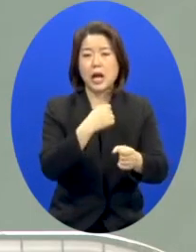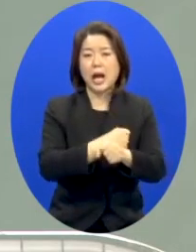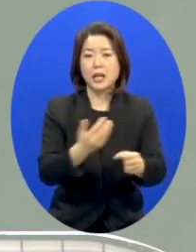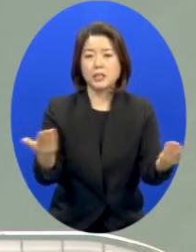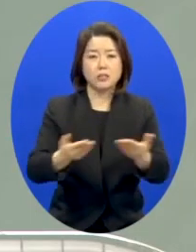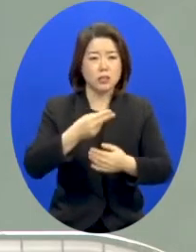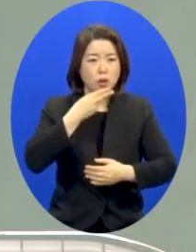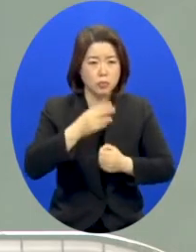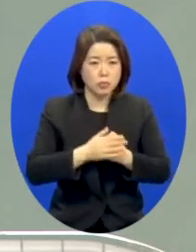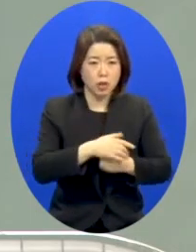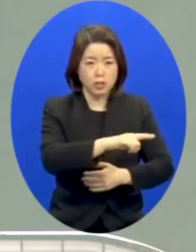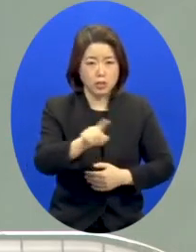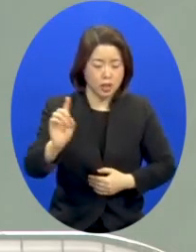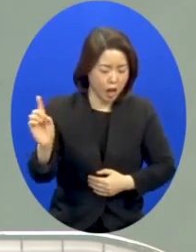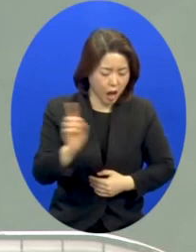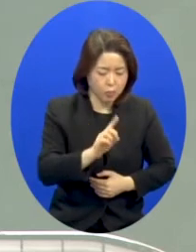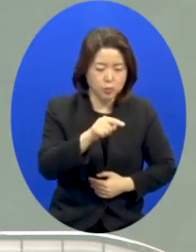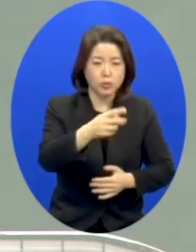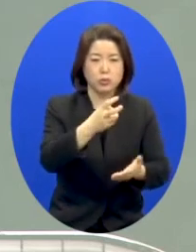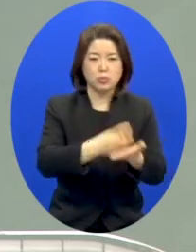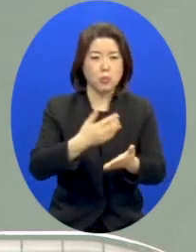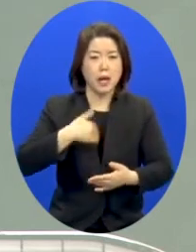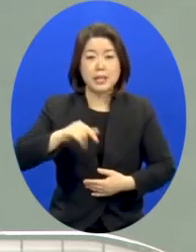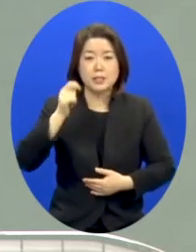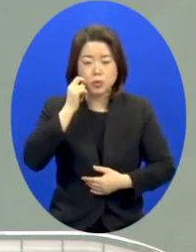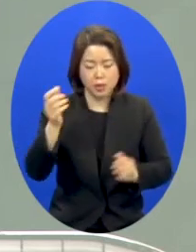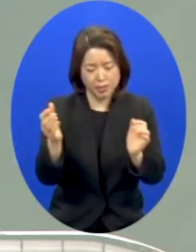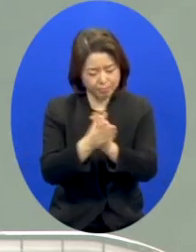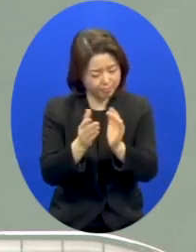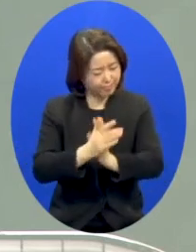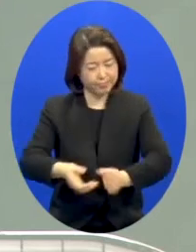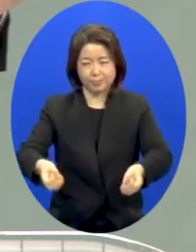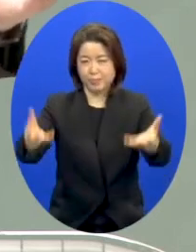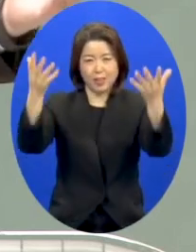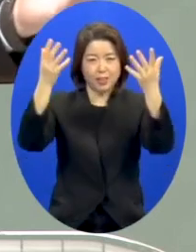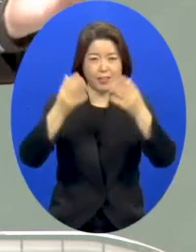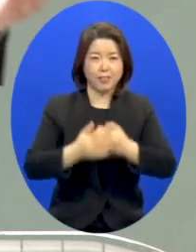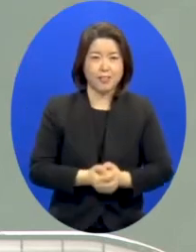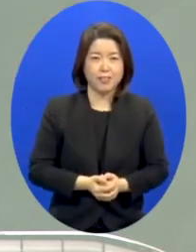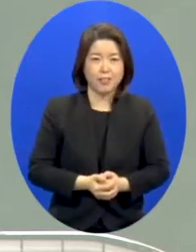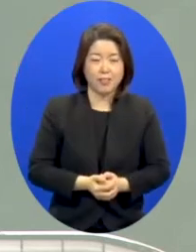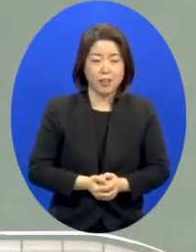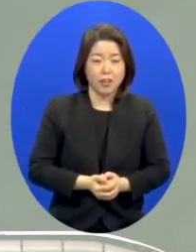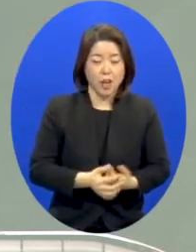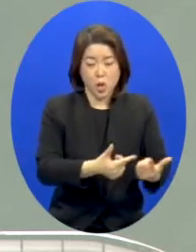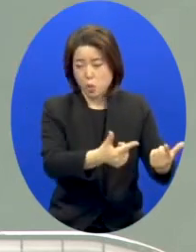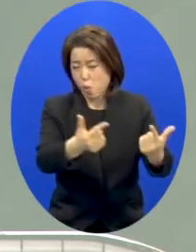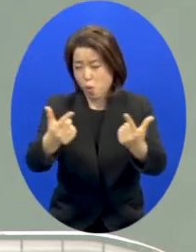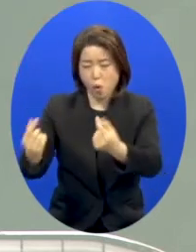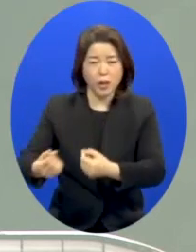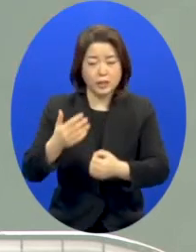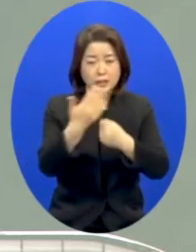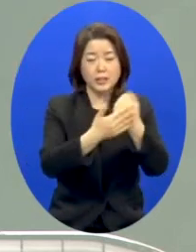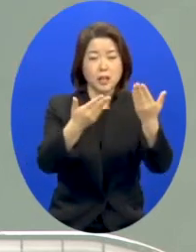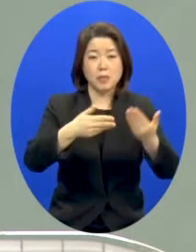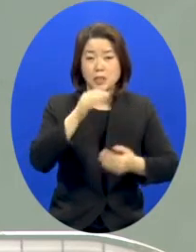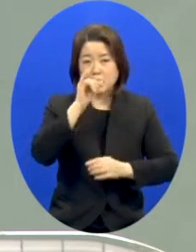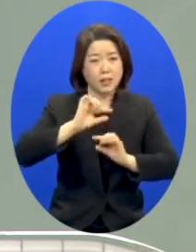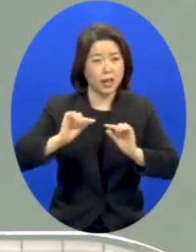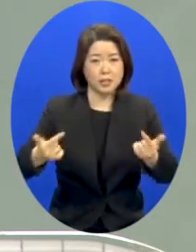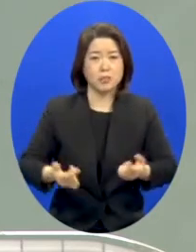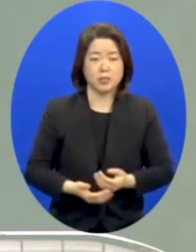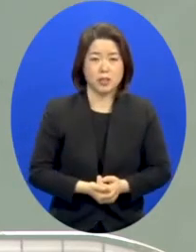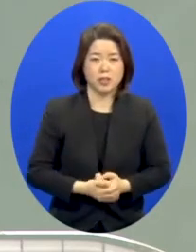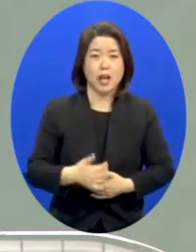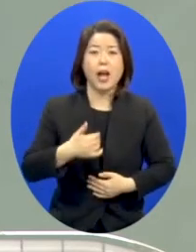그들은 아무도 그 법도를 알지 못한다 할렐루야 사람이라고 다 이런 은혜를 받고 있는 게 아니잖아